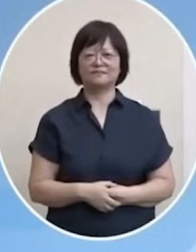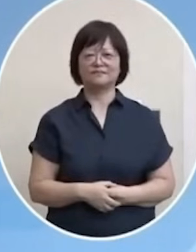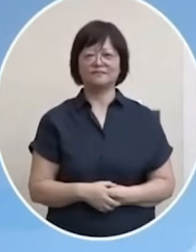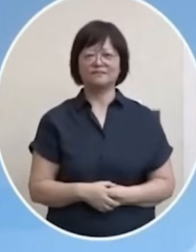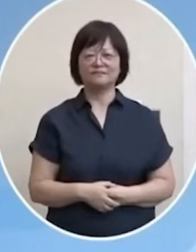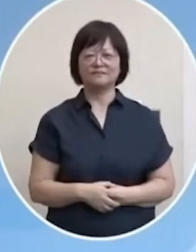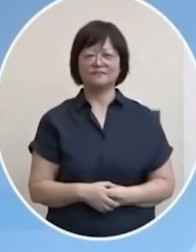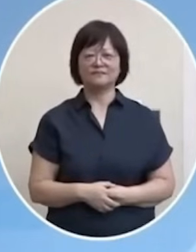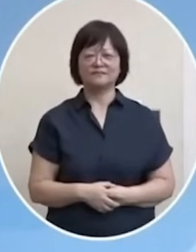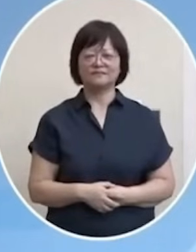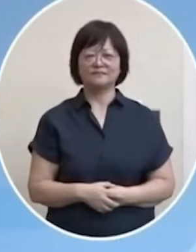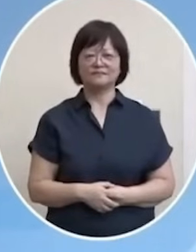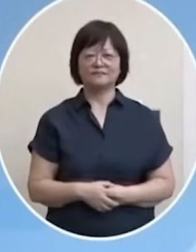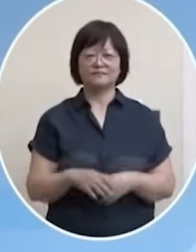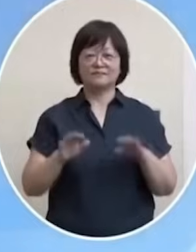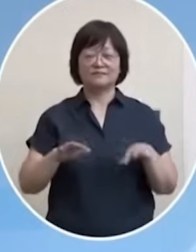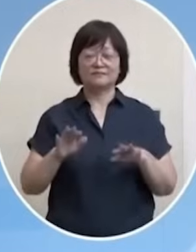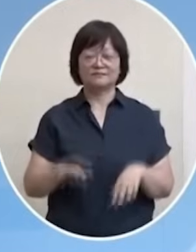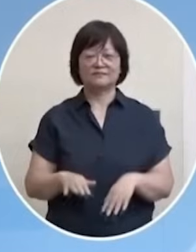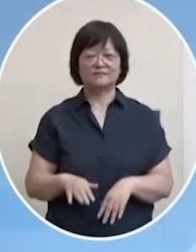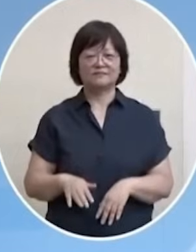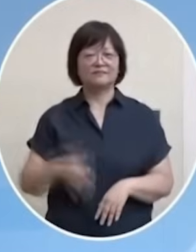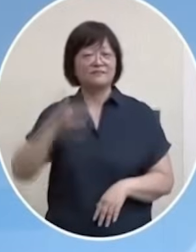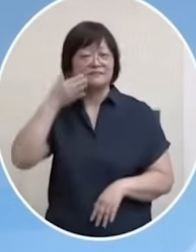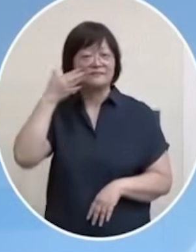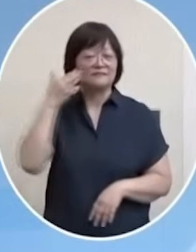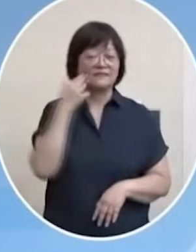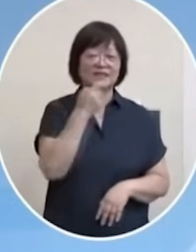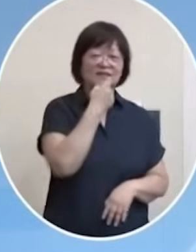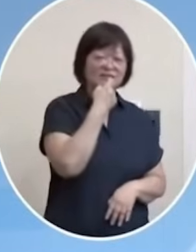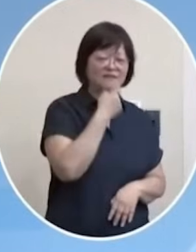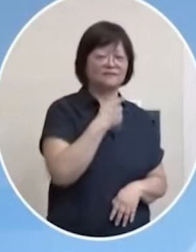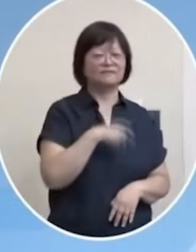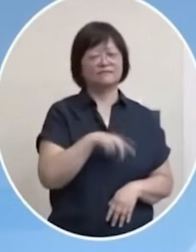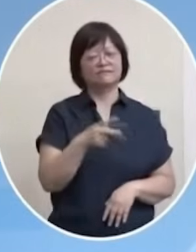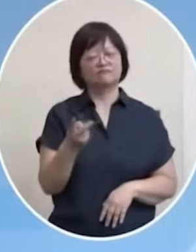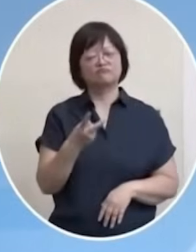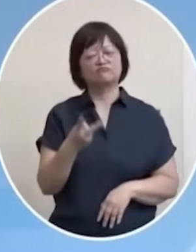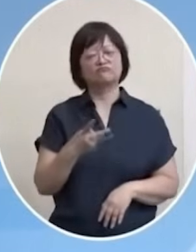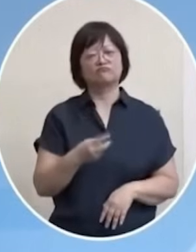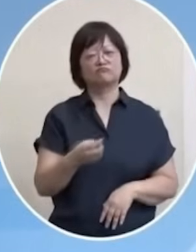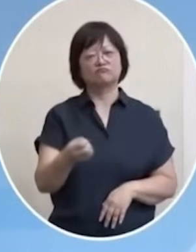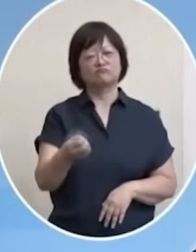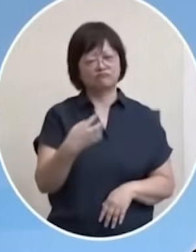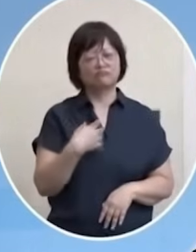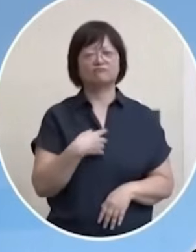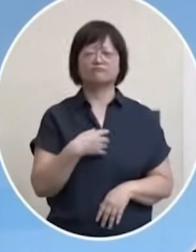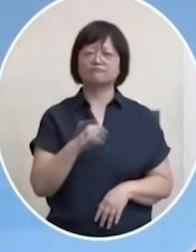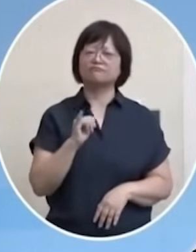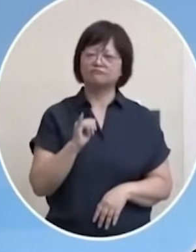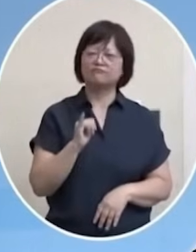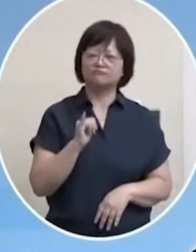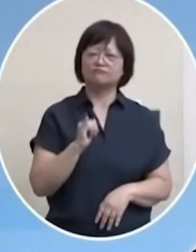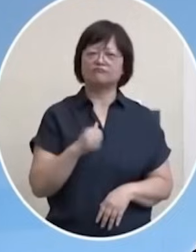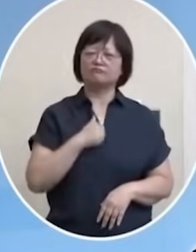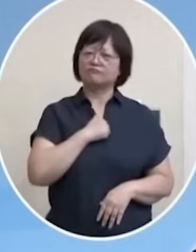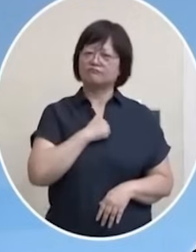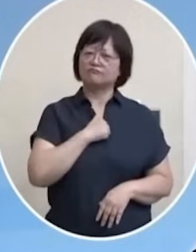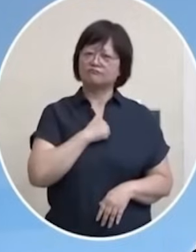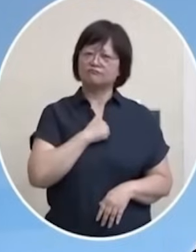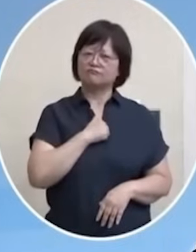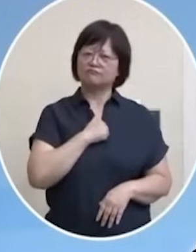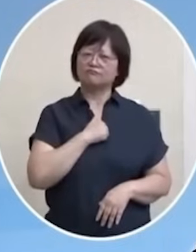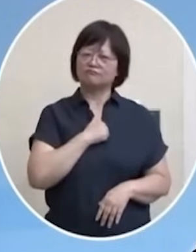目前两白蓝白两党都释出善意，让整合已